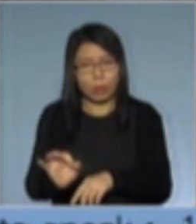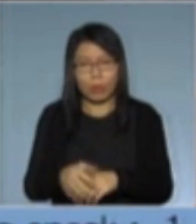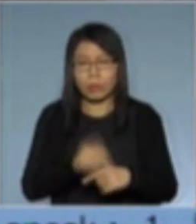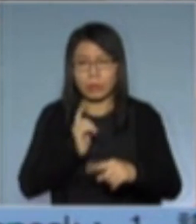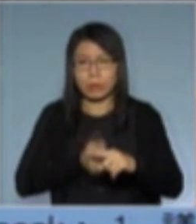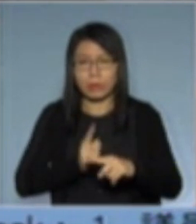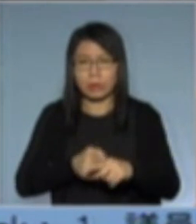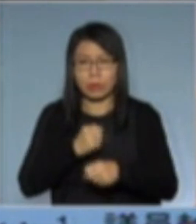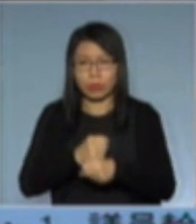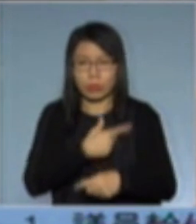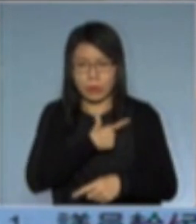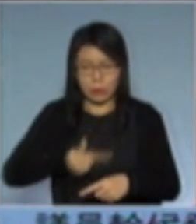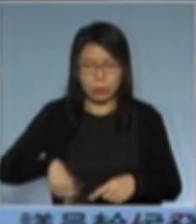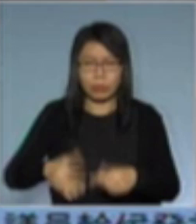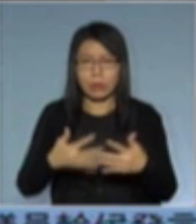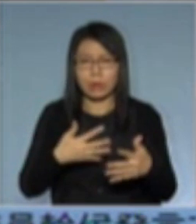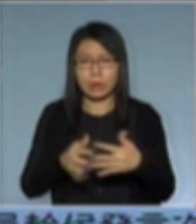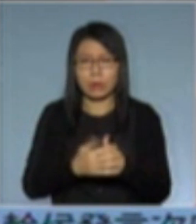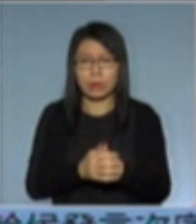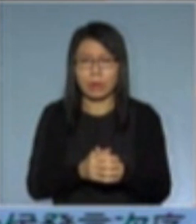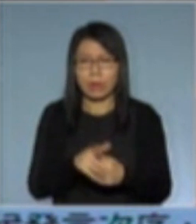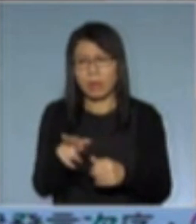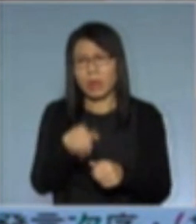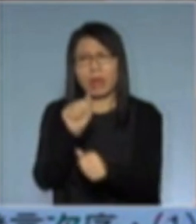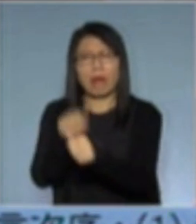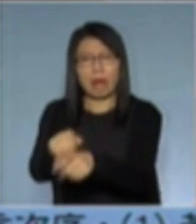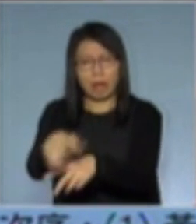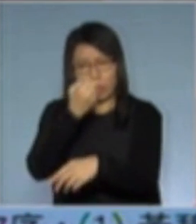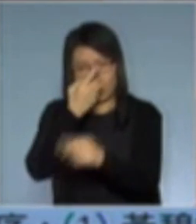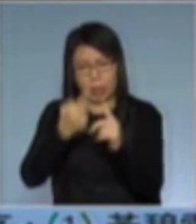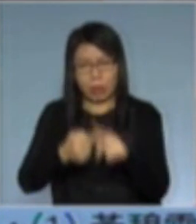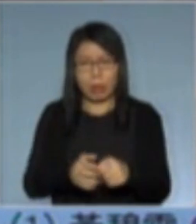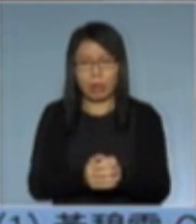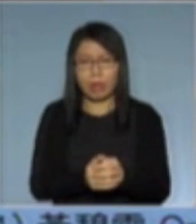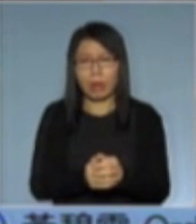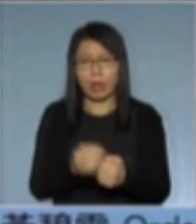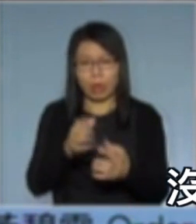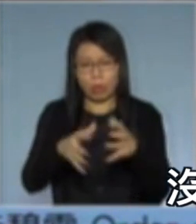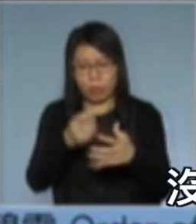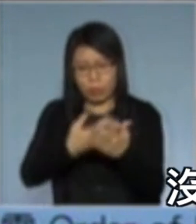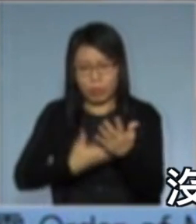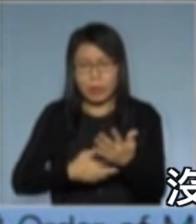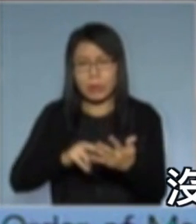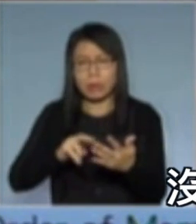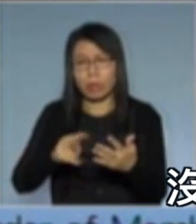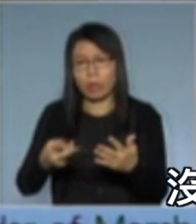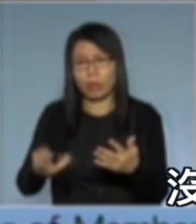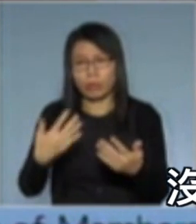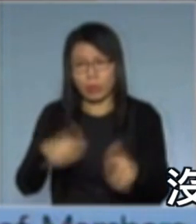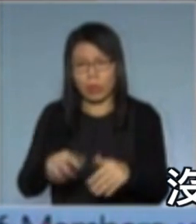做我哋議員嘅嘢，所以你哋唔好呃市民話你哋要㗎，修改議事規則之後冇咗機會冇咗時